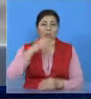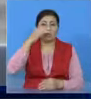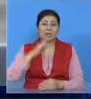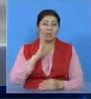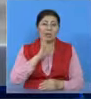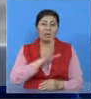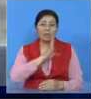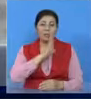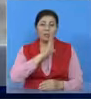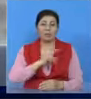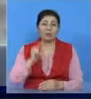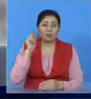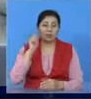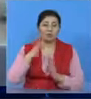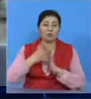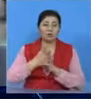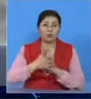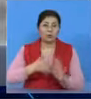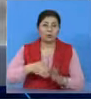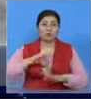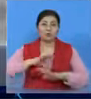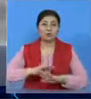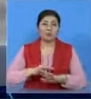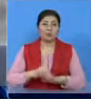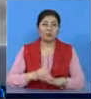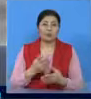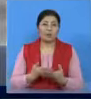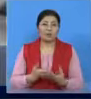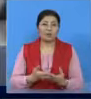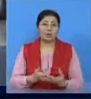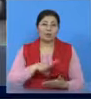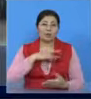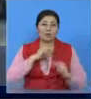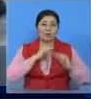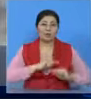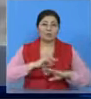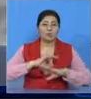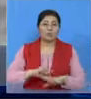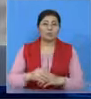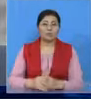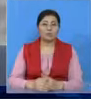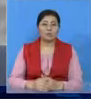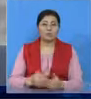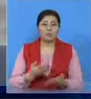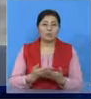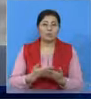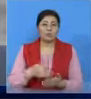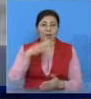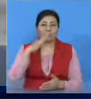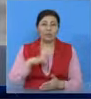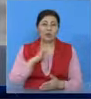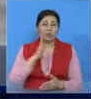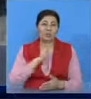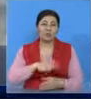оқимыз деп, әрине ата-аналар екі ойда болып, қалай арғарай төрт бітіргеннен кейін балдарымыз қайда барады